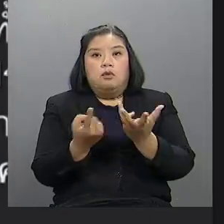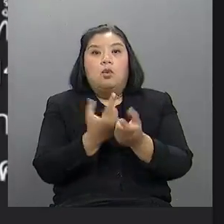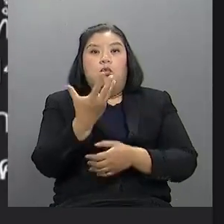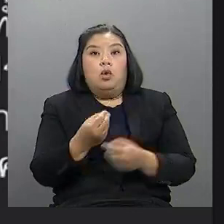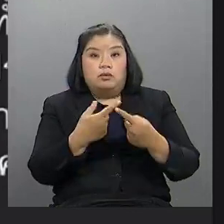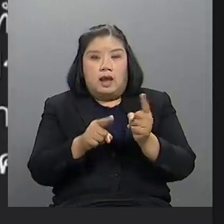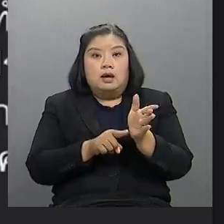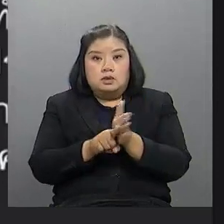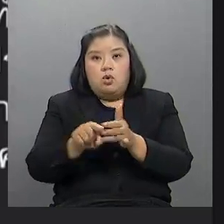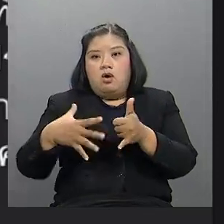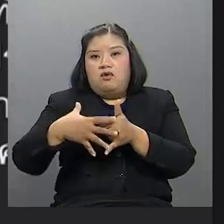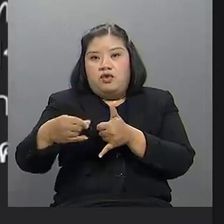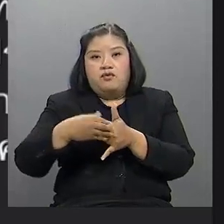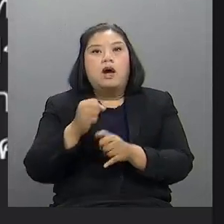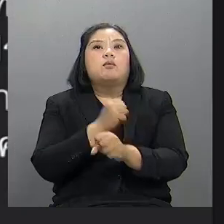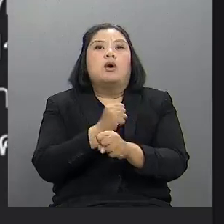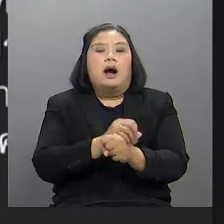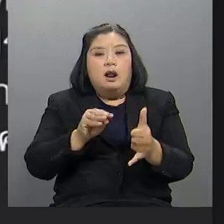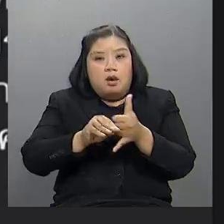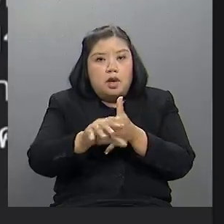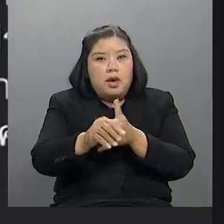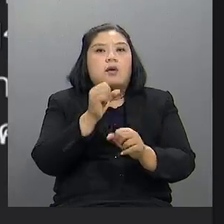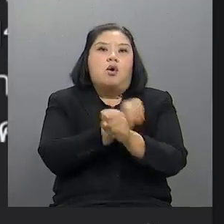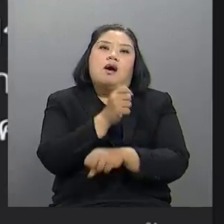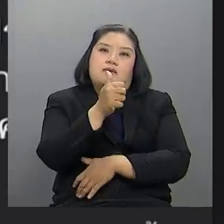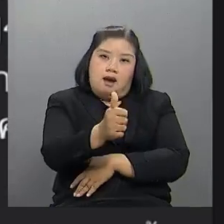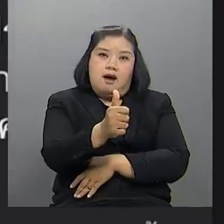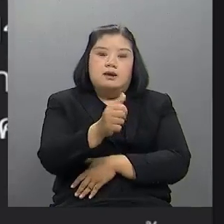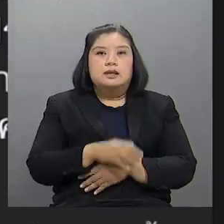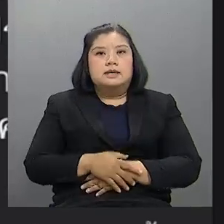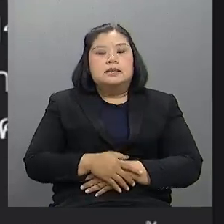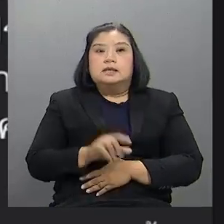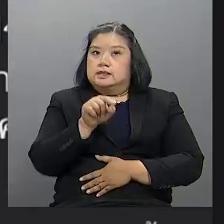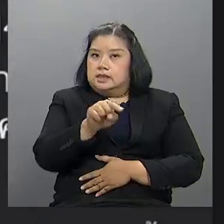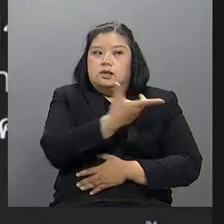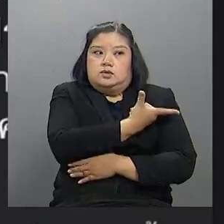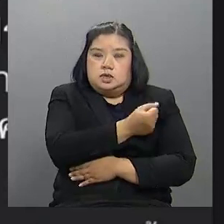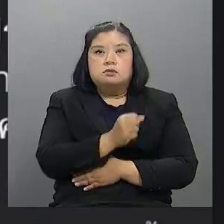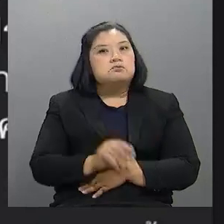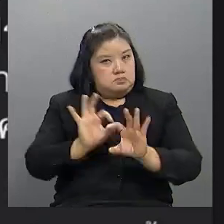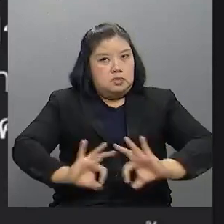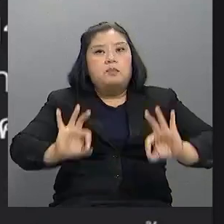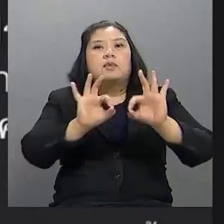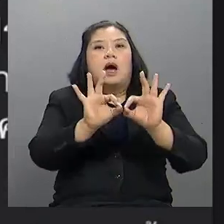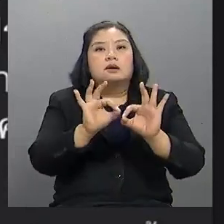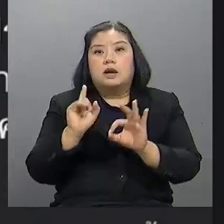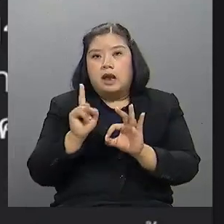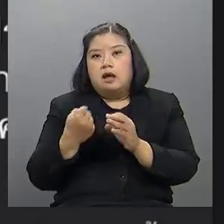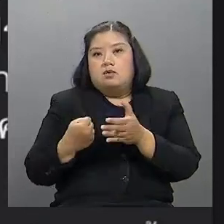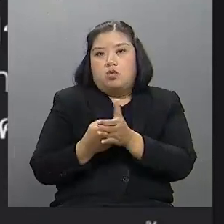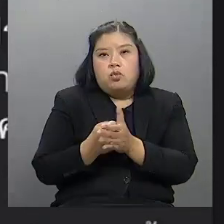ของโรคหรือลดการติดต่อของโรคได้ก็จะเห็นว่าวัคซีนเป็นอาวุธที่สำคัญในการต่อสู้กับคง